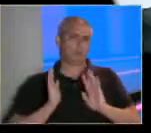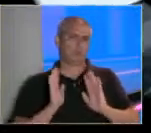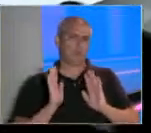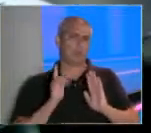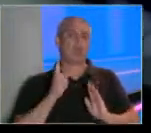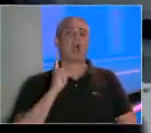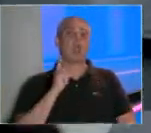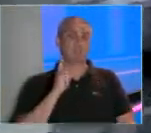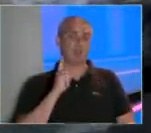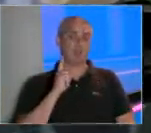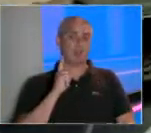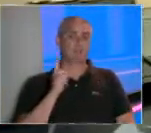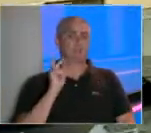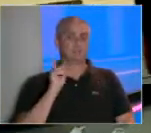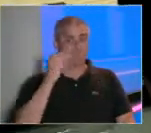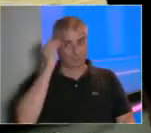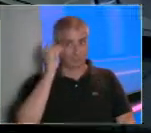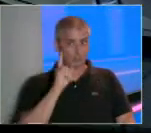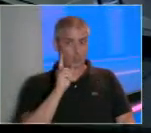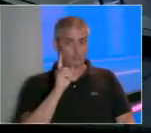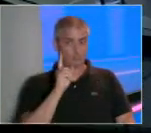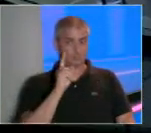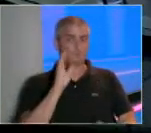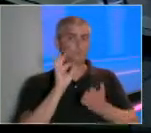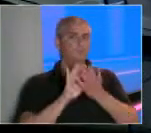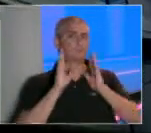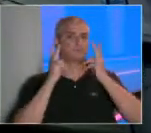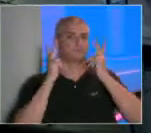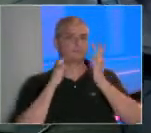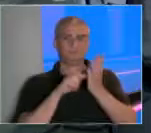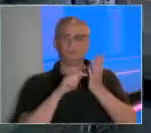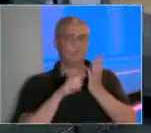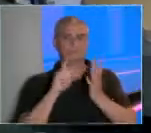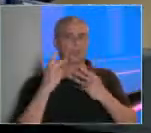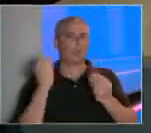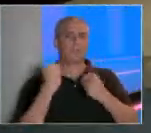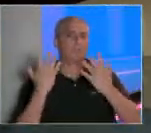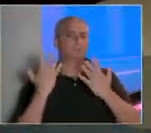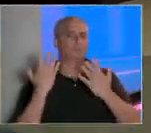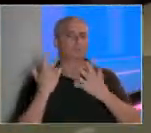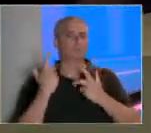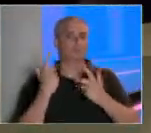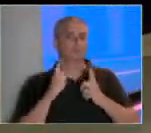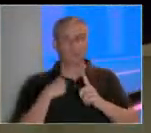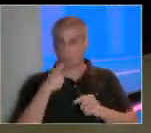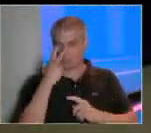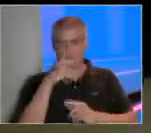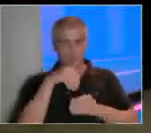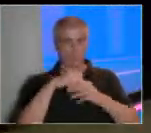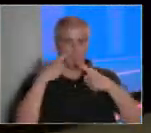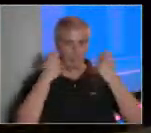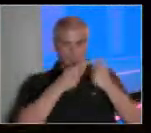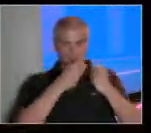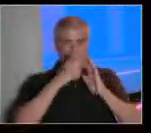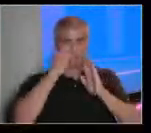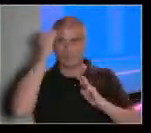מסוימות, אבל צריך לזכור שהנקודה מאוד חשובה, כי זה לא משהו שהוא מושלך, אלא אנחנו רואים את זה במערכת החינוך,